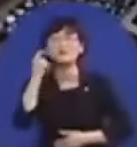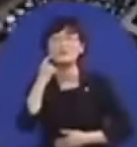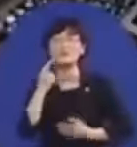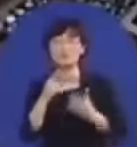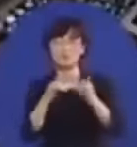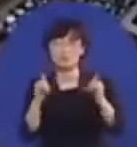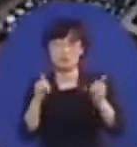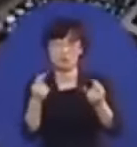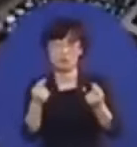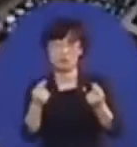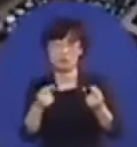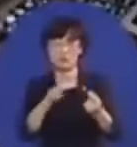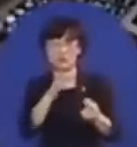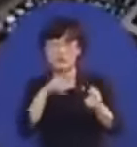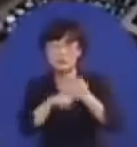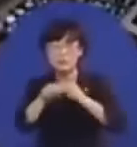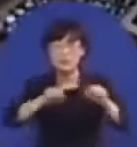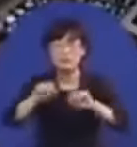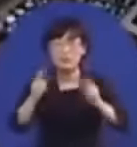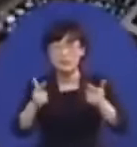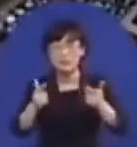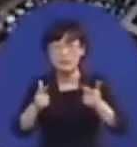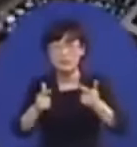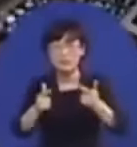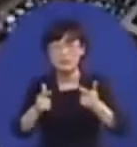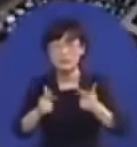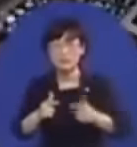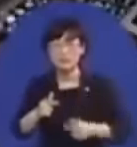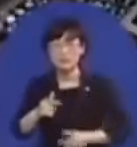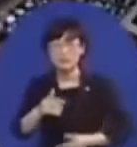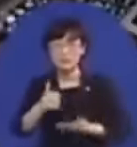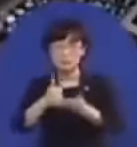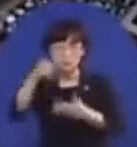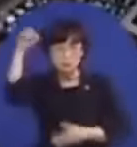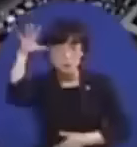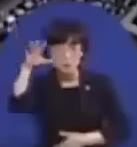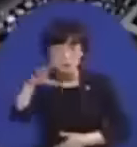진리를 행하지 아니하거니와 그가 빛 가운데 계신 것 같이